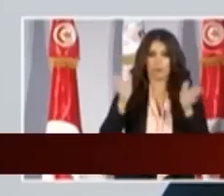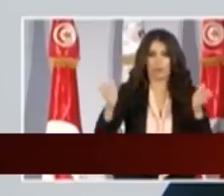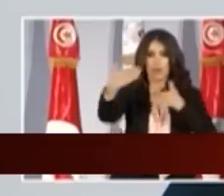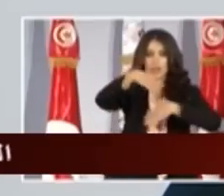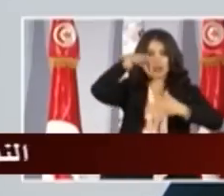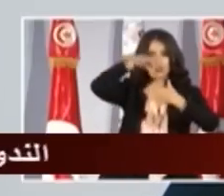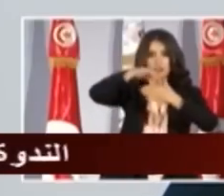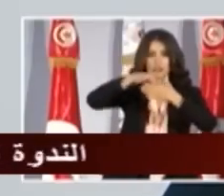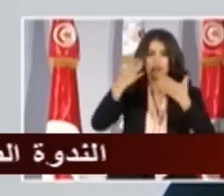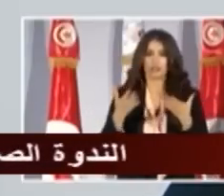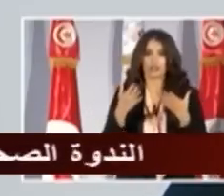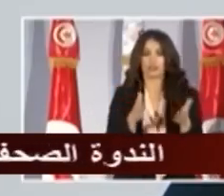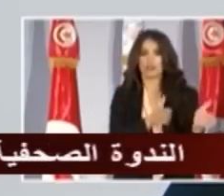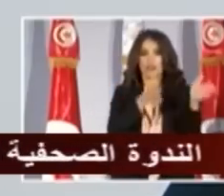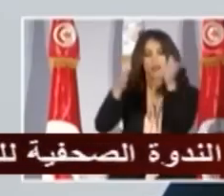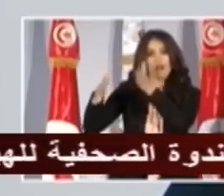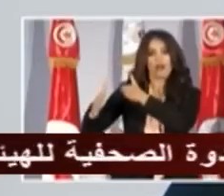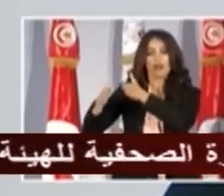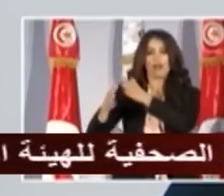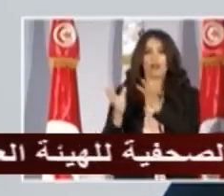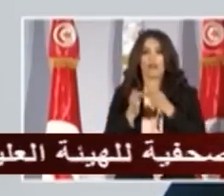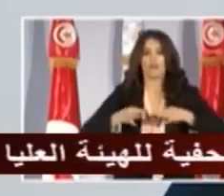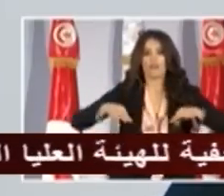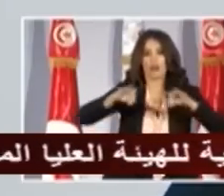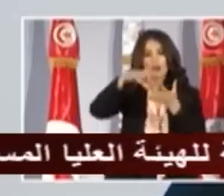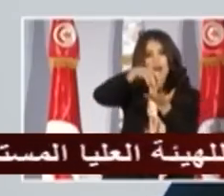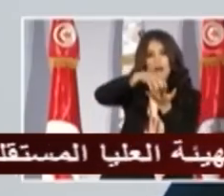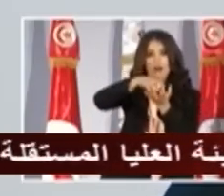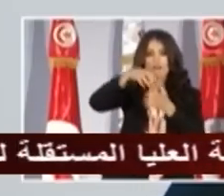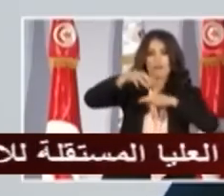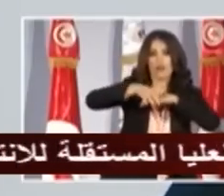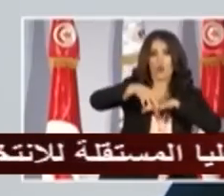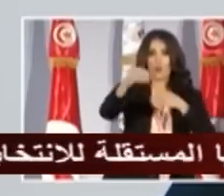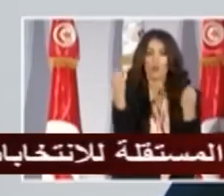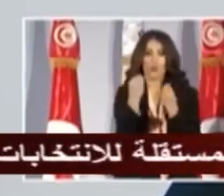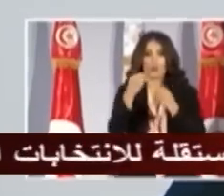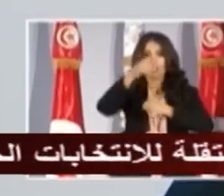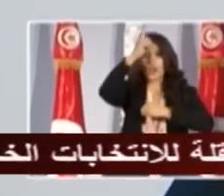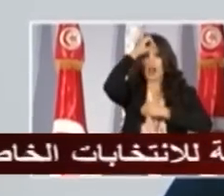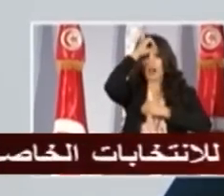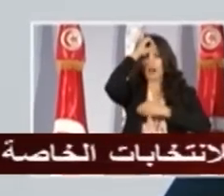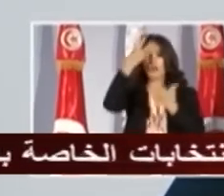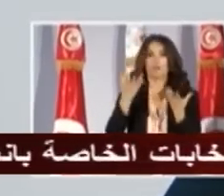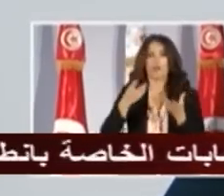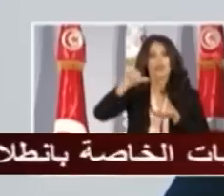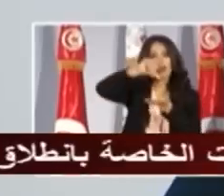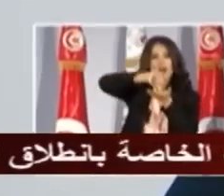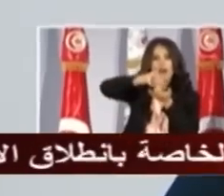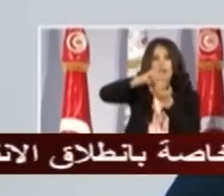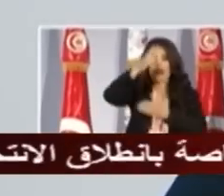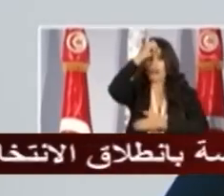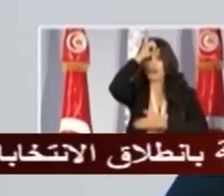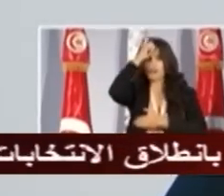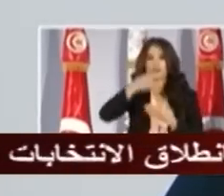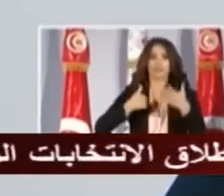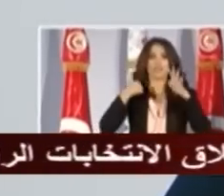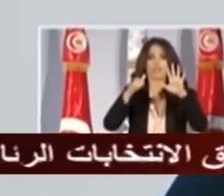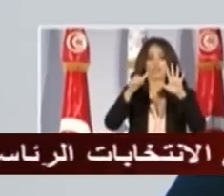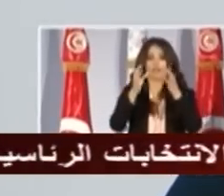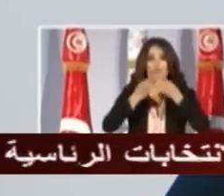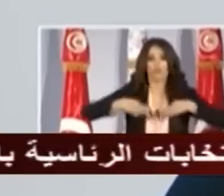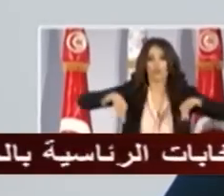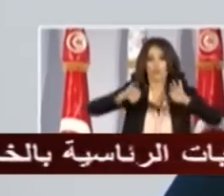الهيئه الفرعيه بالمانيا ومقرها ببرلين على فيها سته مراكز